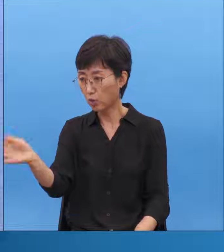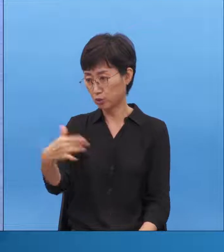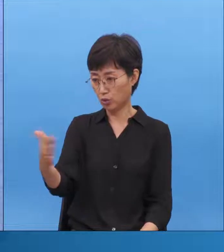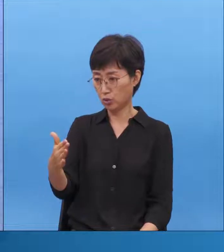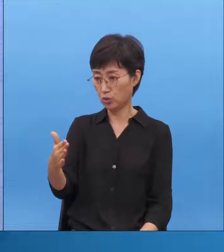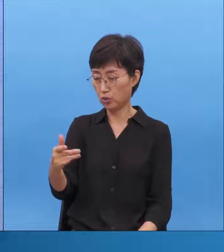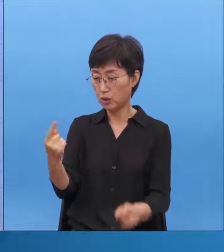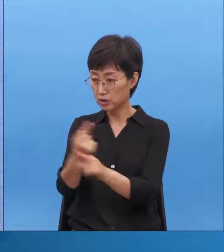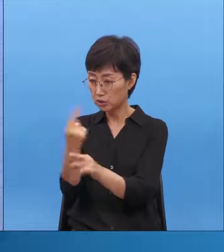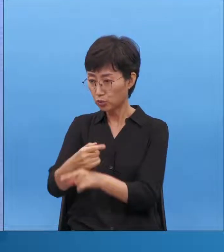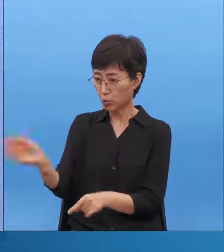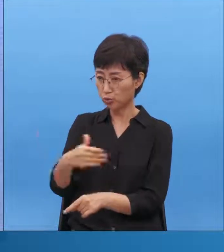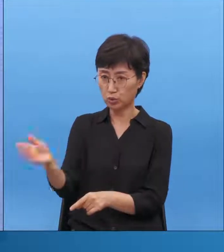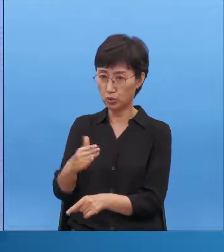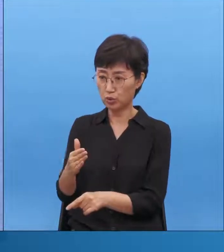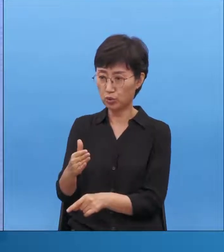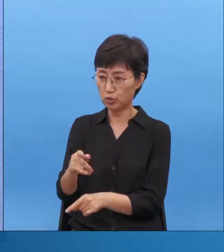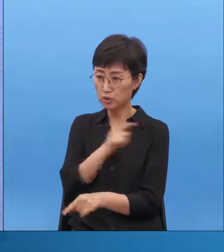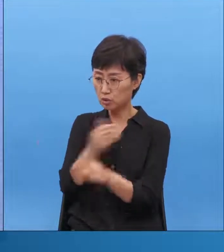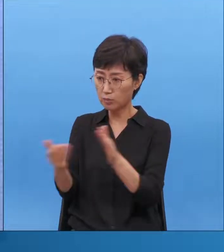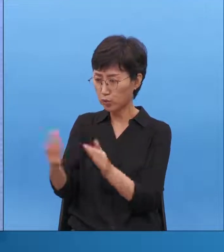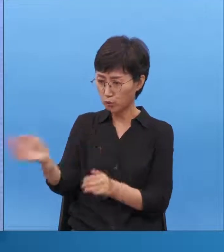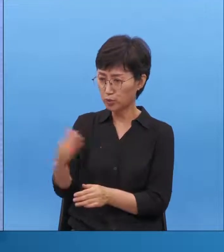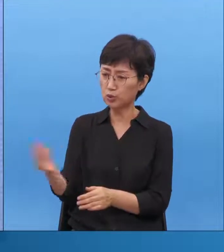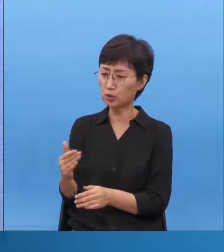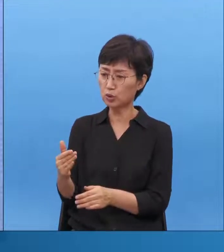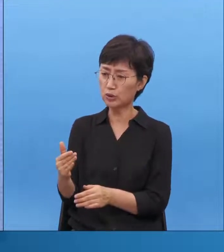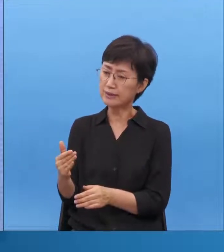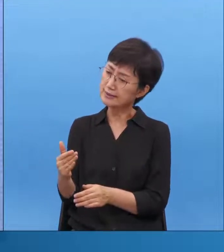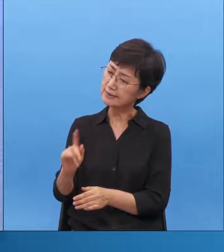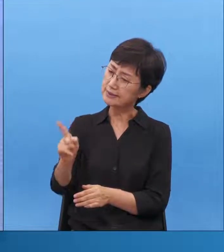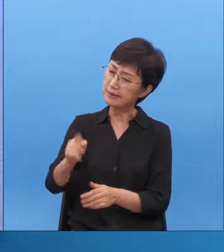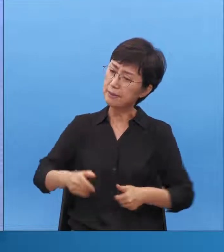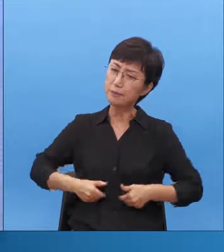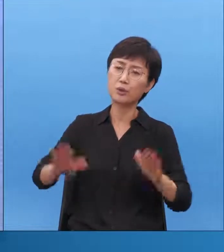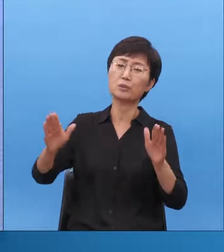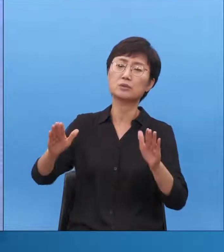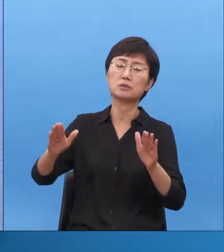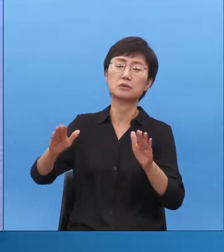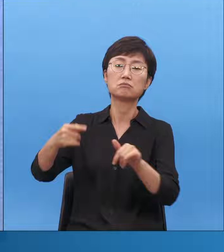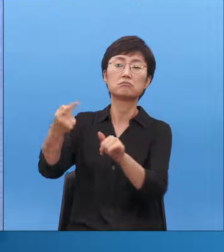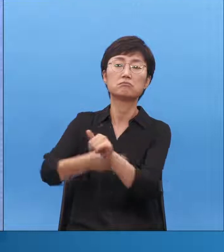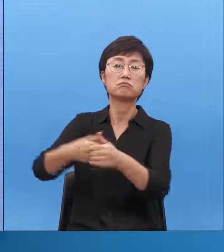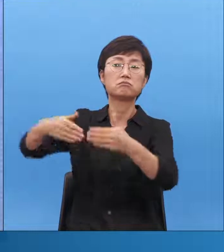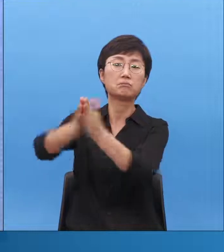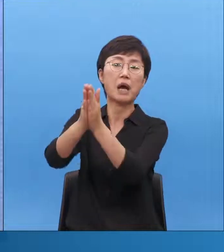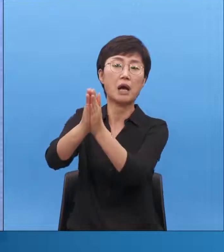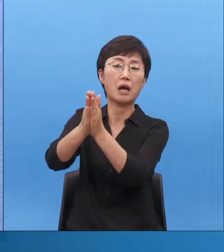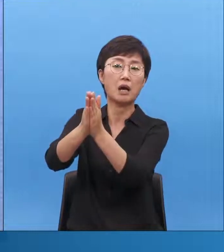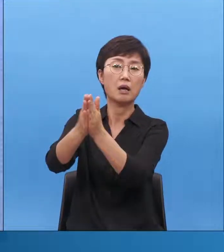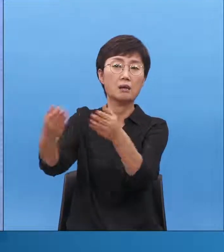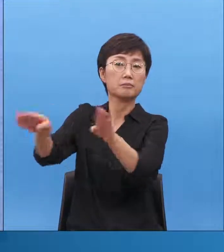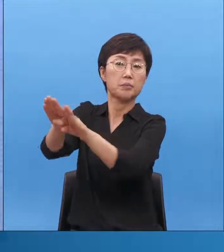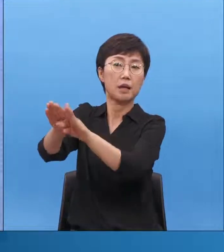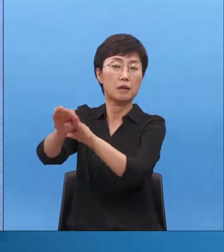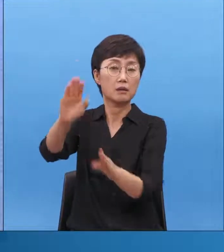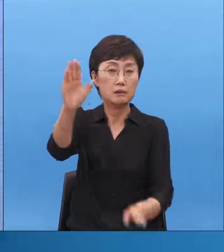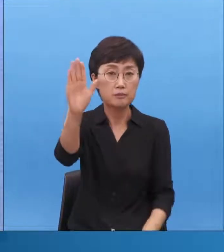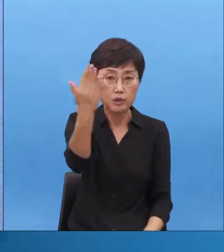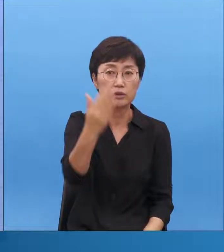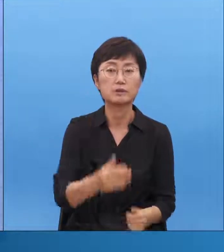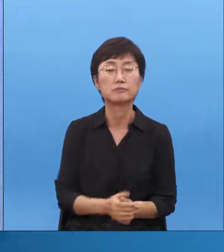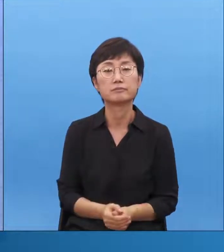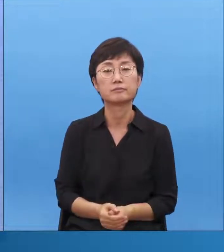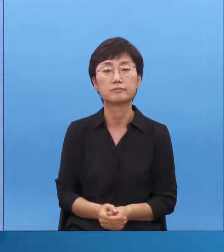사람이 not 주인이 되는 necessary. 교회는 사단이 주장하기 때문에 필요 없어져야 되는 교회예요. A church that is owned by people, it is controlled by Satan, so it's a church that has to disappear.